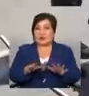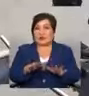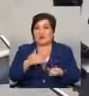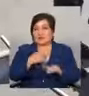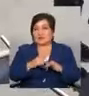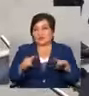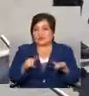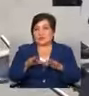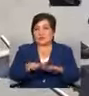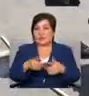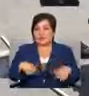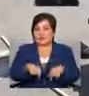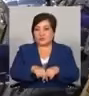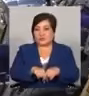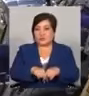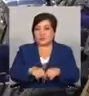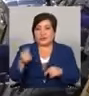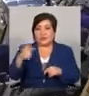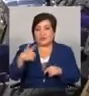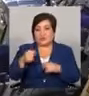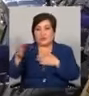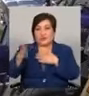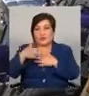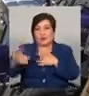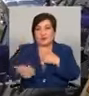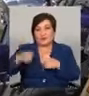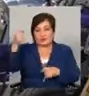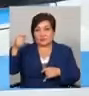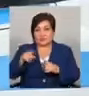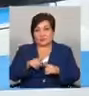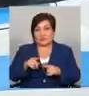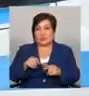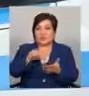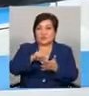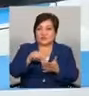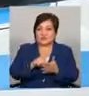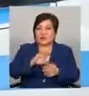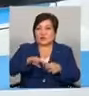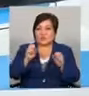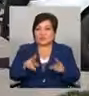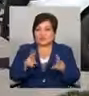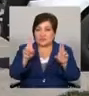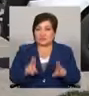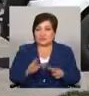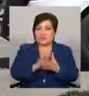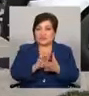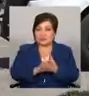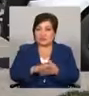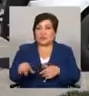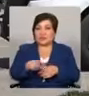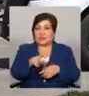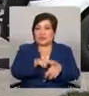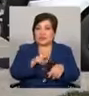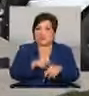байрақты ұлықтаған жүргізушілер шеруді бастамас бұрын қатысушыларға қауіпсіздік ережесін таныстырды. Жолда жүру тәртібі сақталуы үшін мұнда полиция қызметкерлері